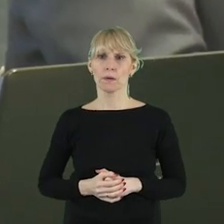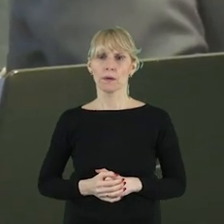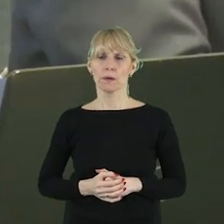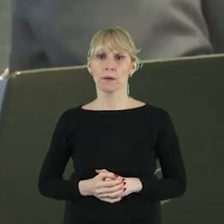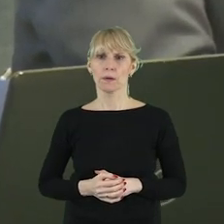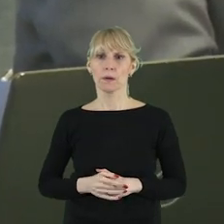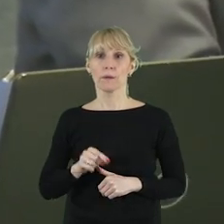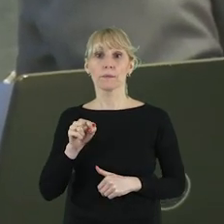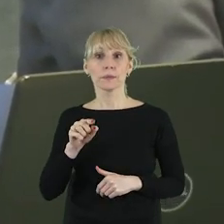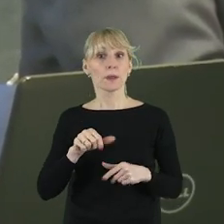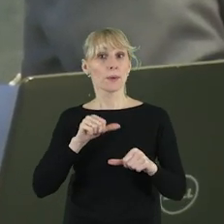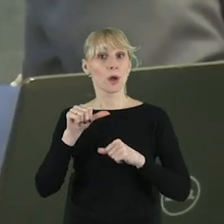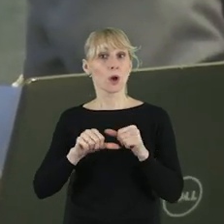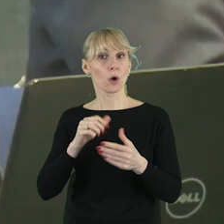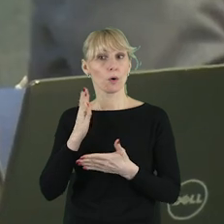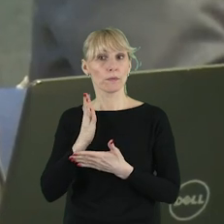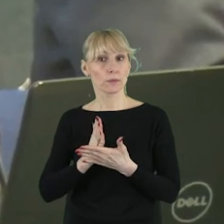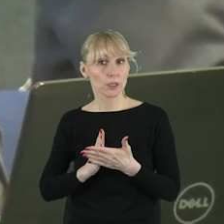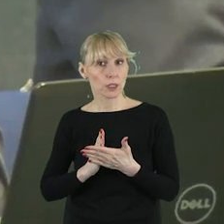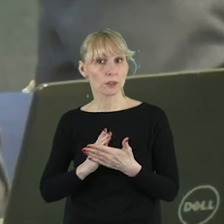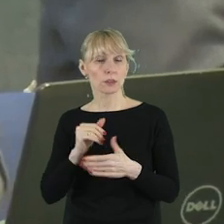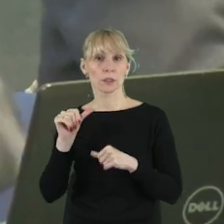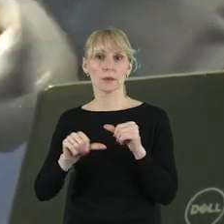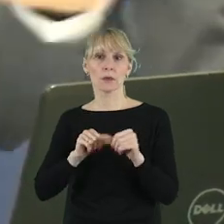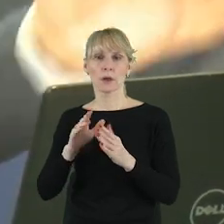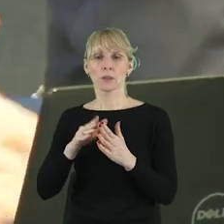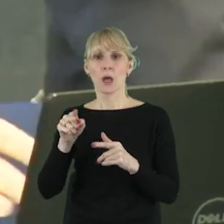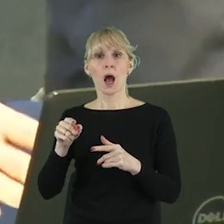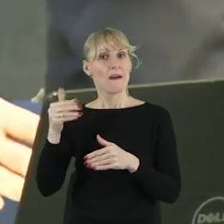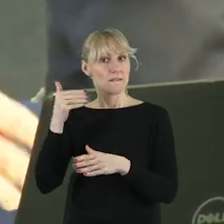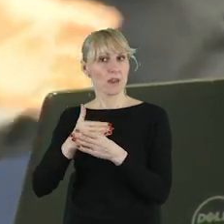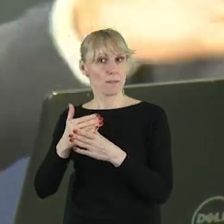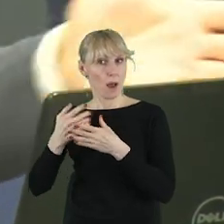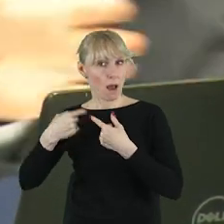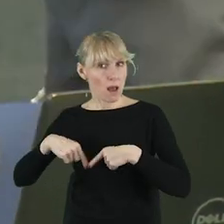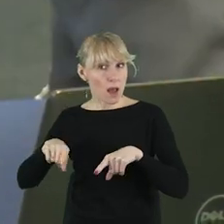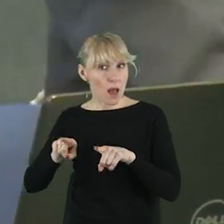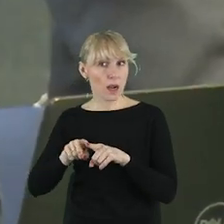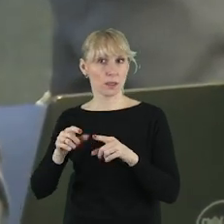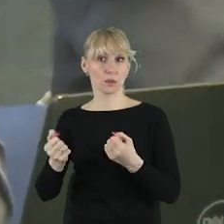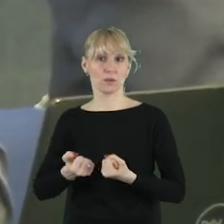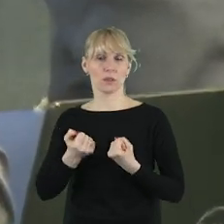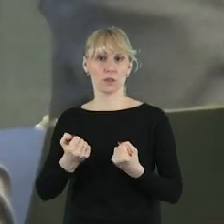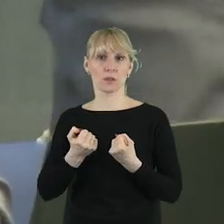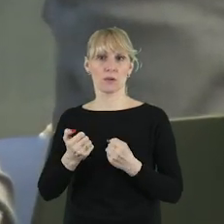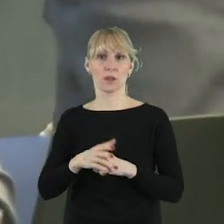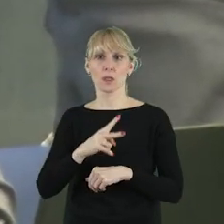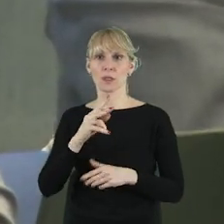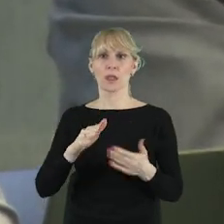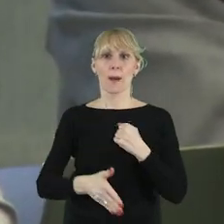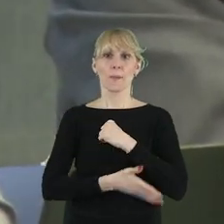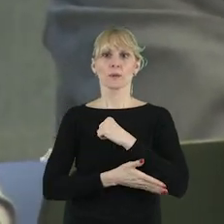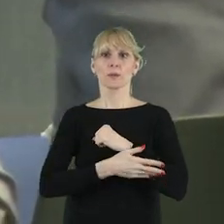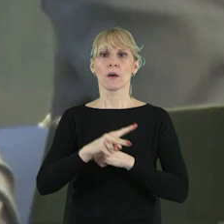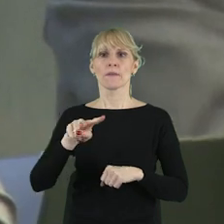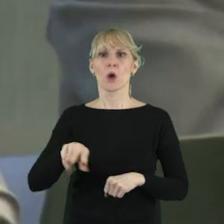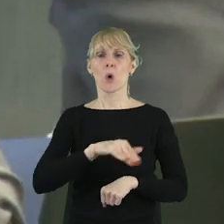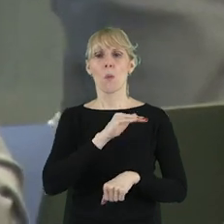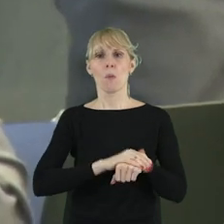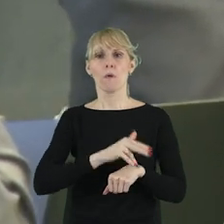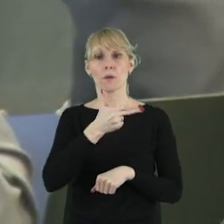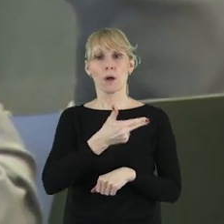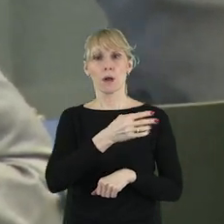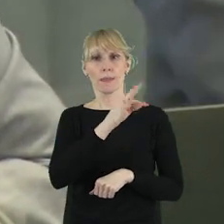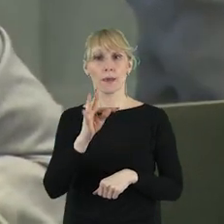świadczenia na podstawie umowy z NFZ i na tym terytorium, w tych trzech powiatach mówię. Więc o